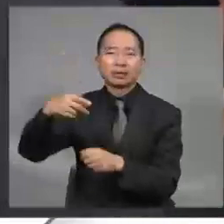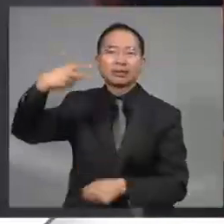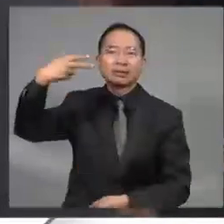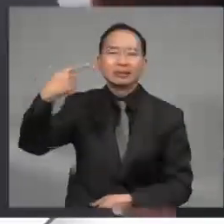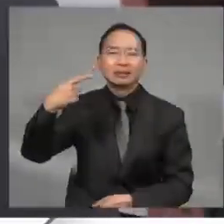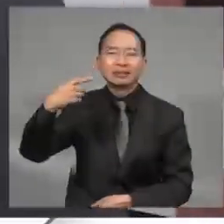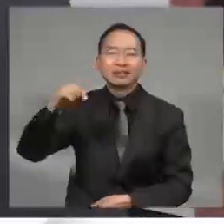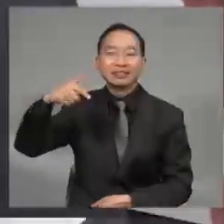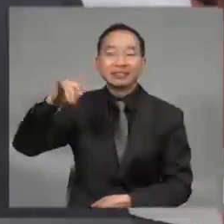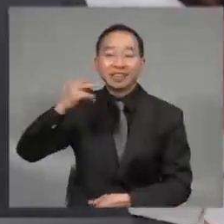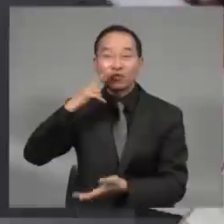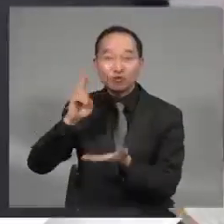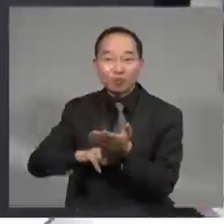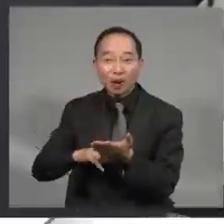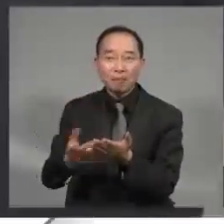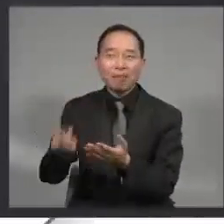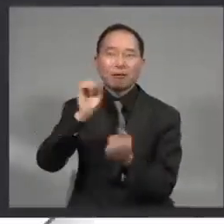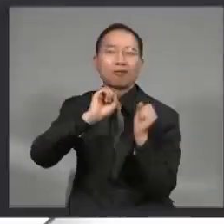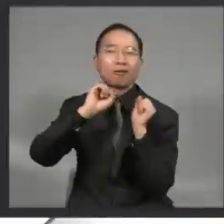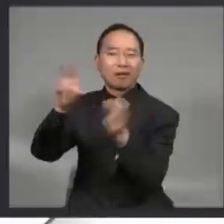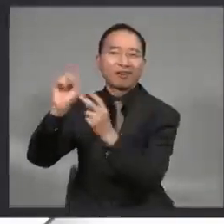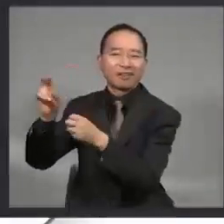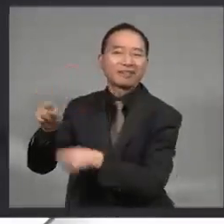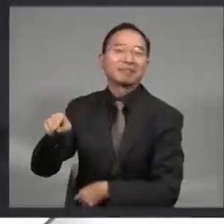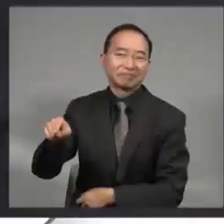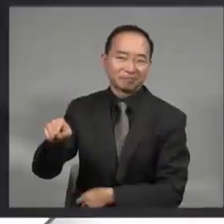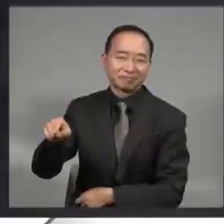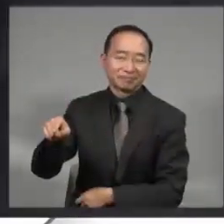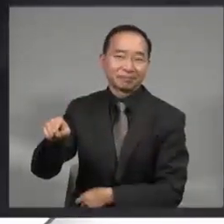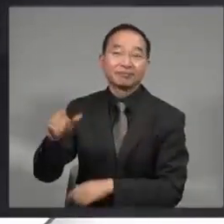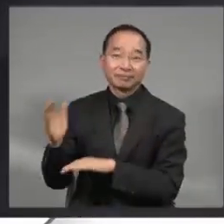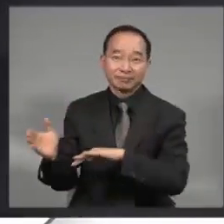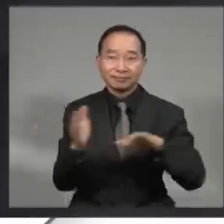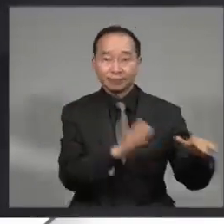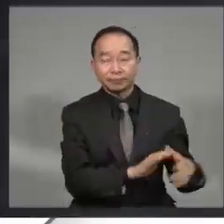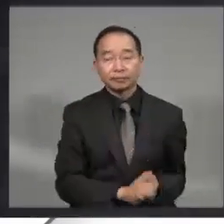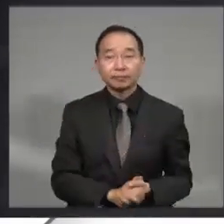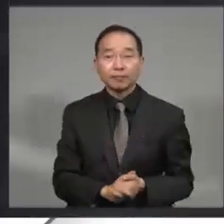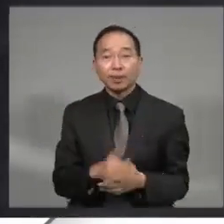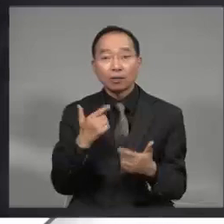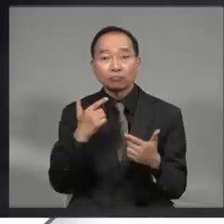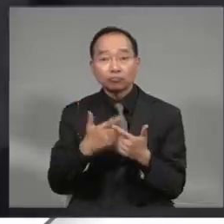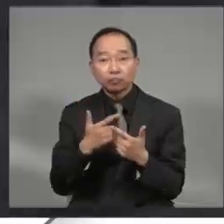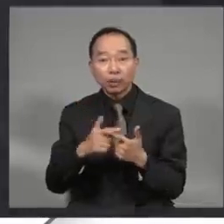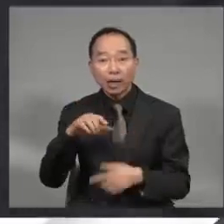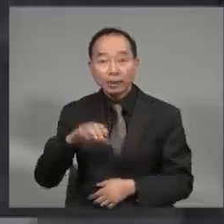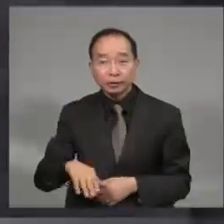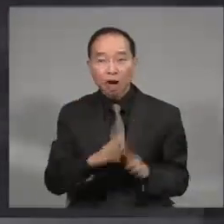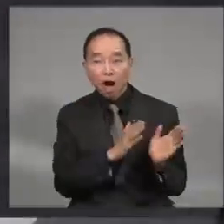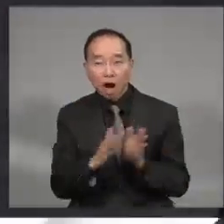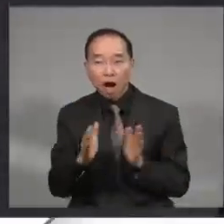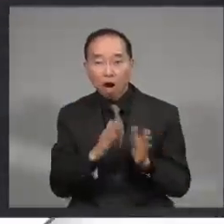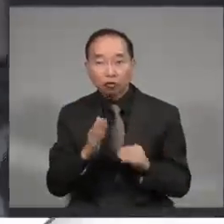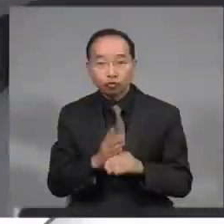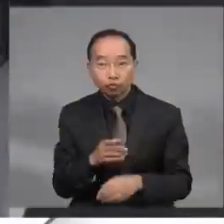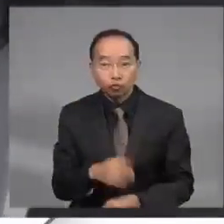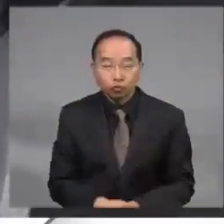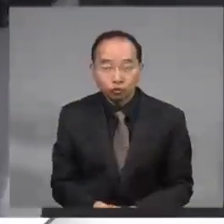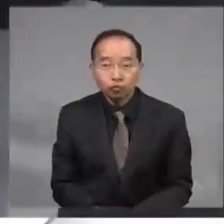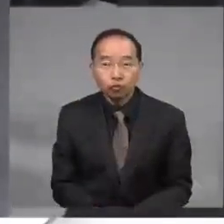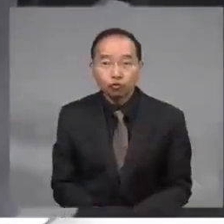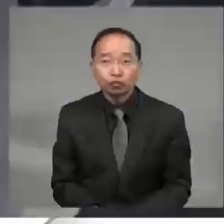네. 자, 현재 보시는 곳은 이제 또 부산인데요. 네, 이곳도 이제 계속해서 정리가 이제 한창이군요.